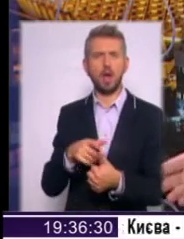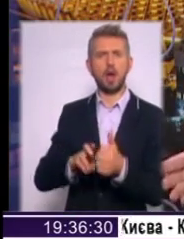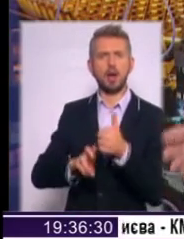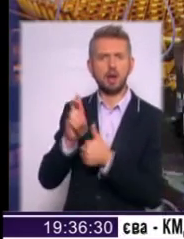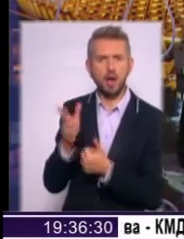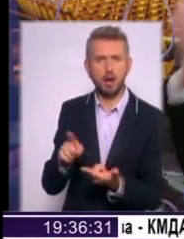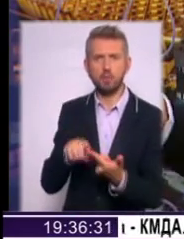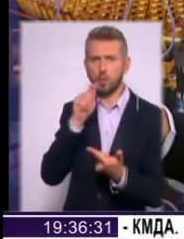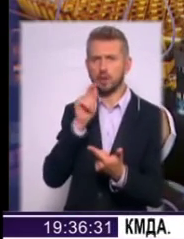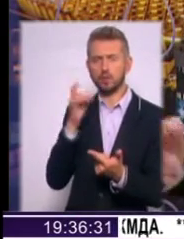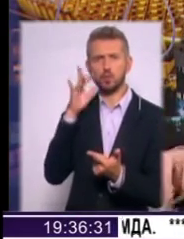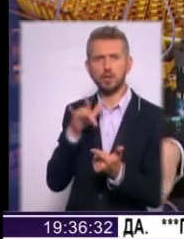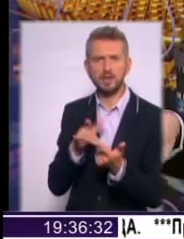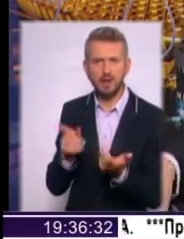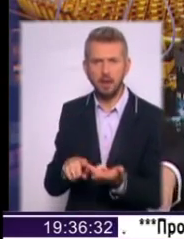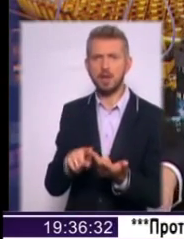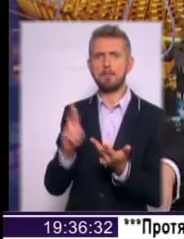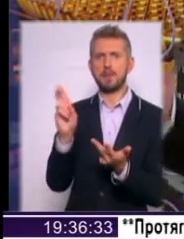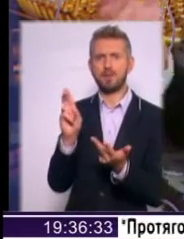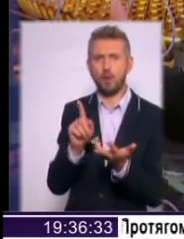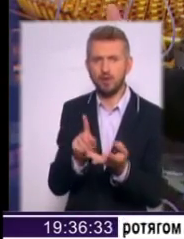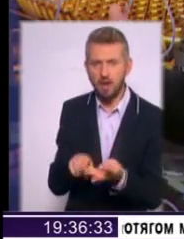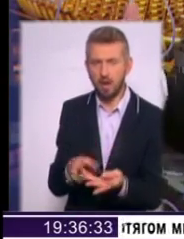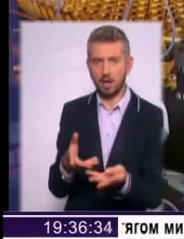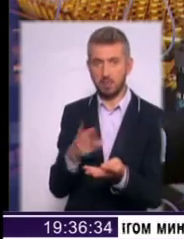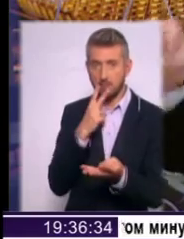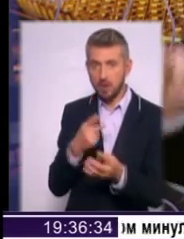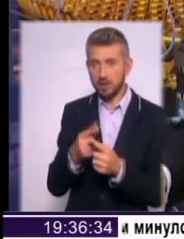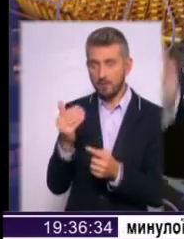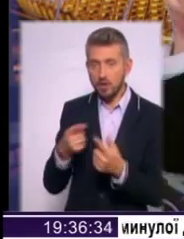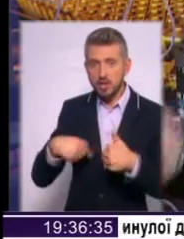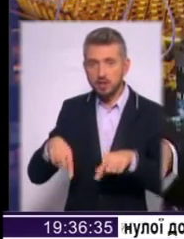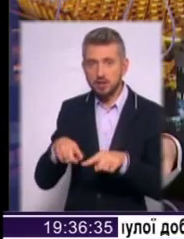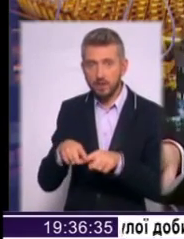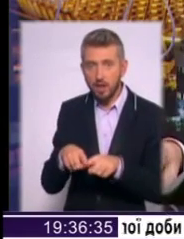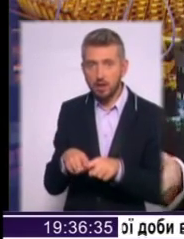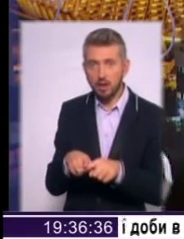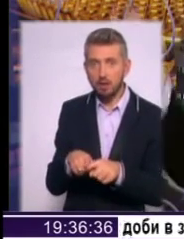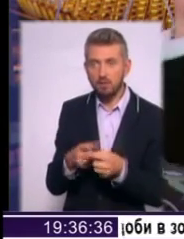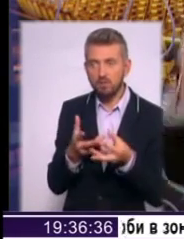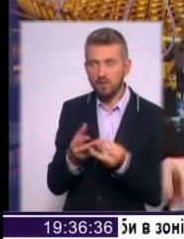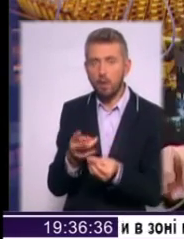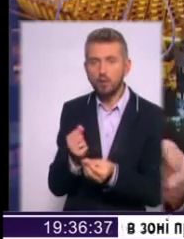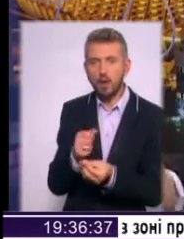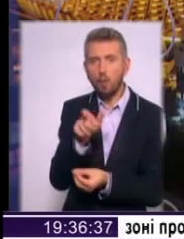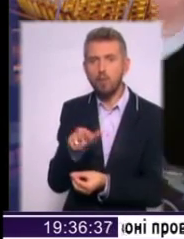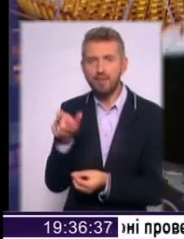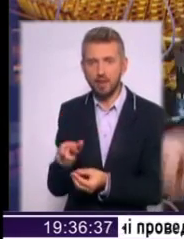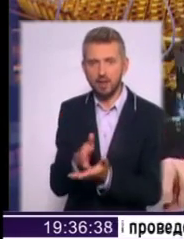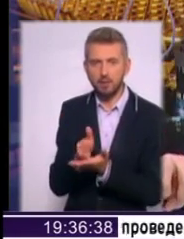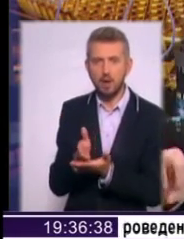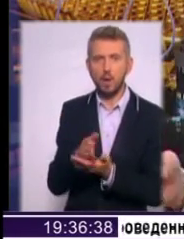український культурний центр, бібліотека, тобто, бачите, як цікаво, це якраз ваша сфера, б'ють на гуманітарний аспект, тобто, де культура,